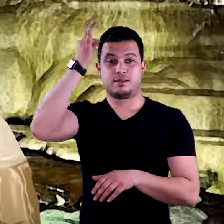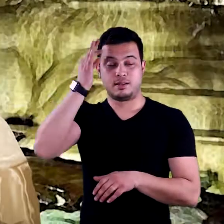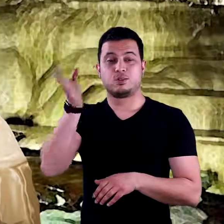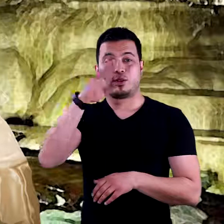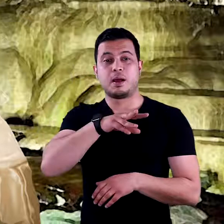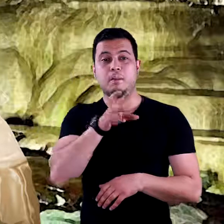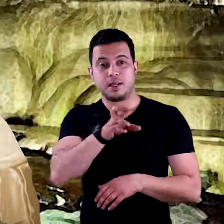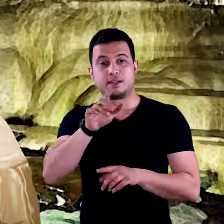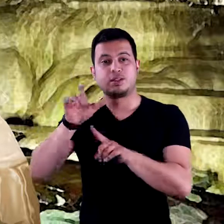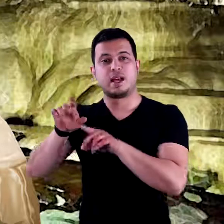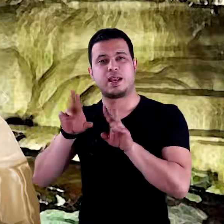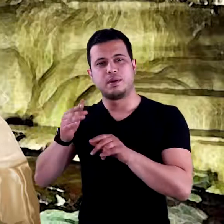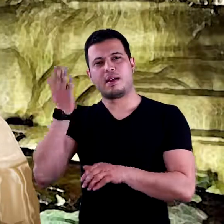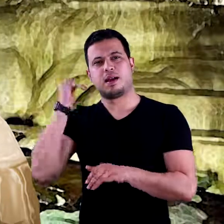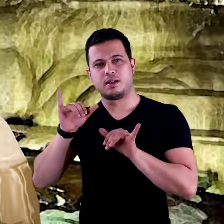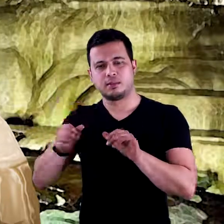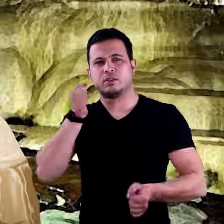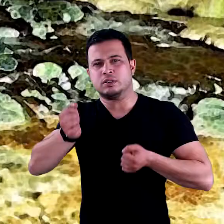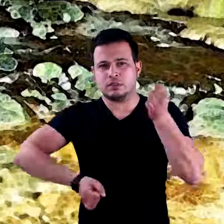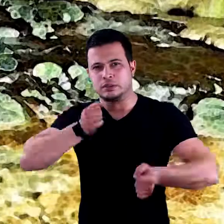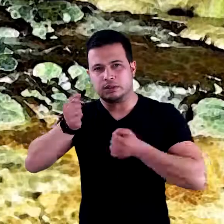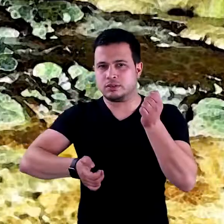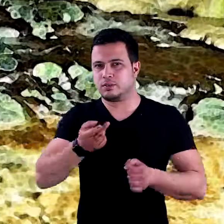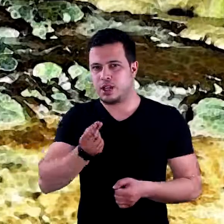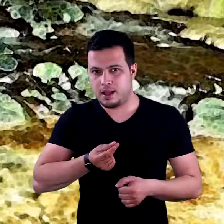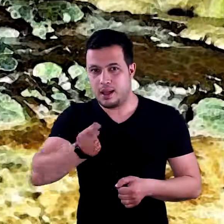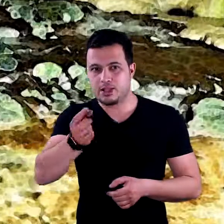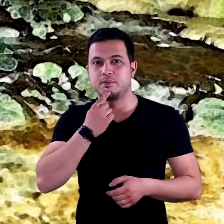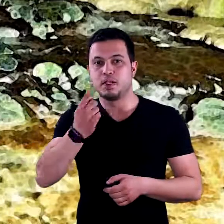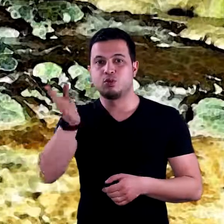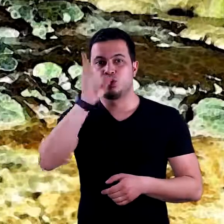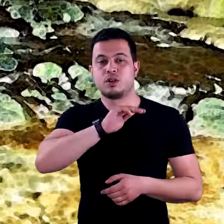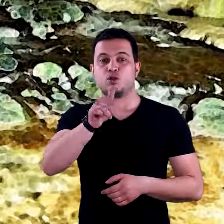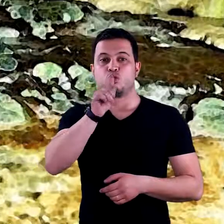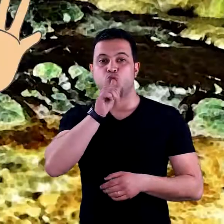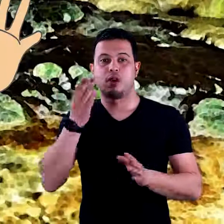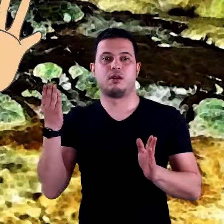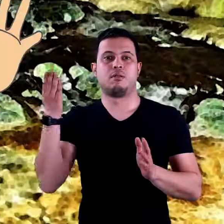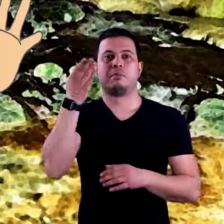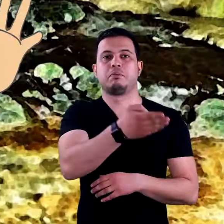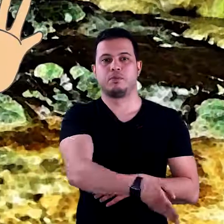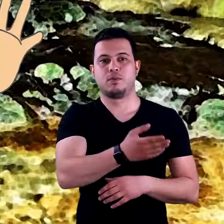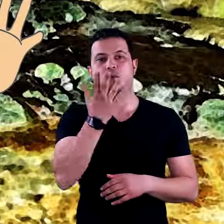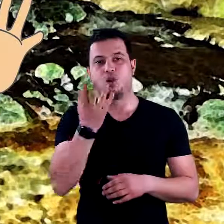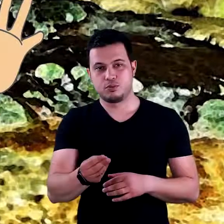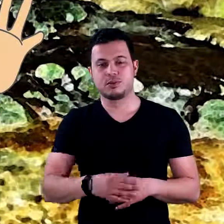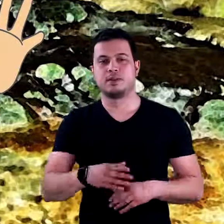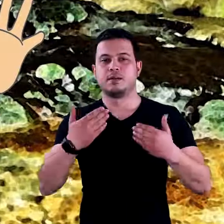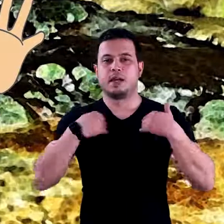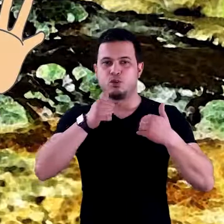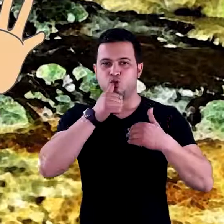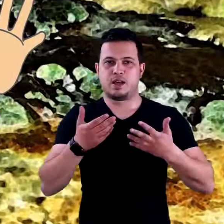gibi kurbağadan kaçayım derken içi su dolu havuza düşmesin mi? Evet artık anlayacağız